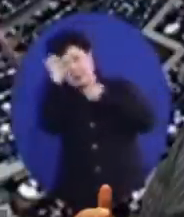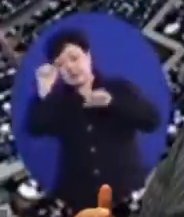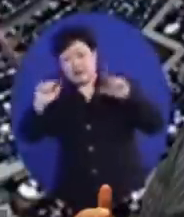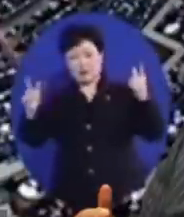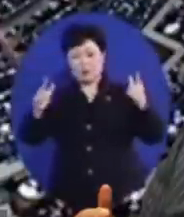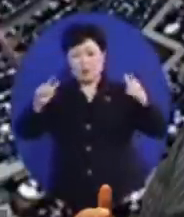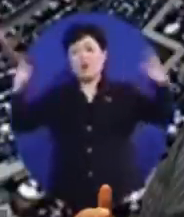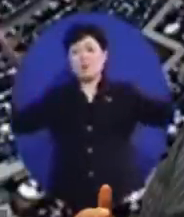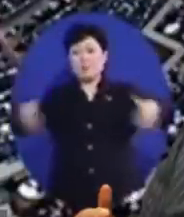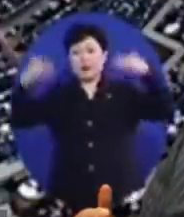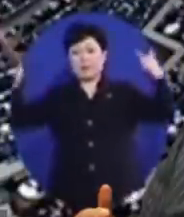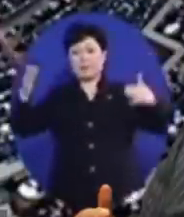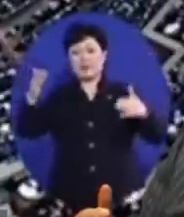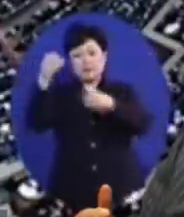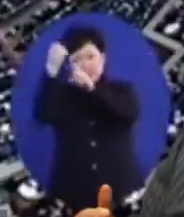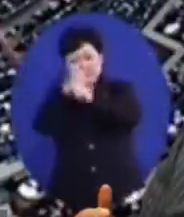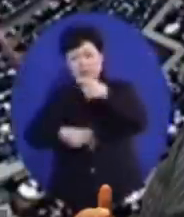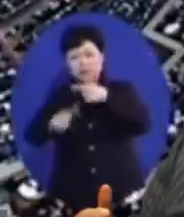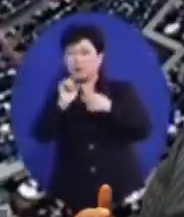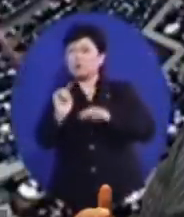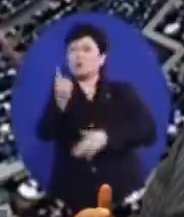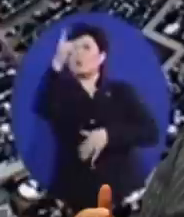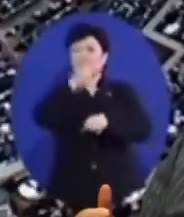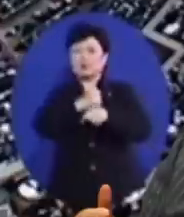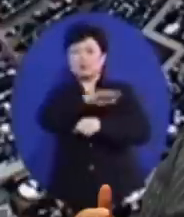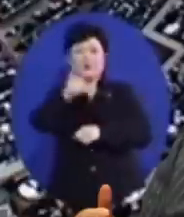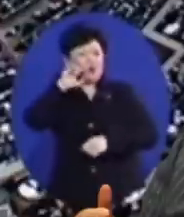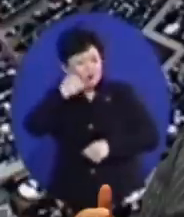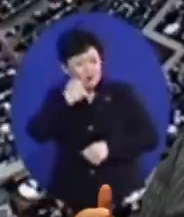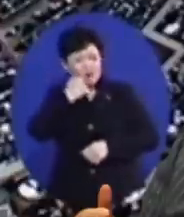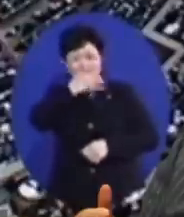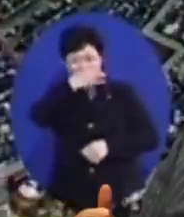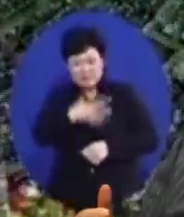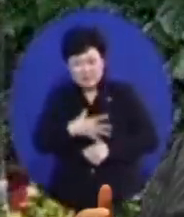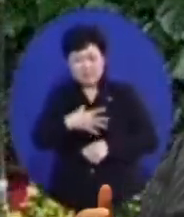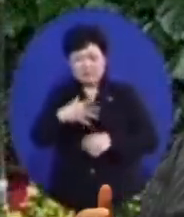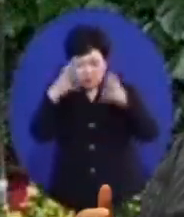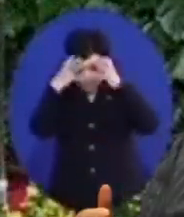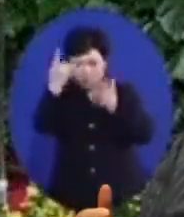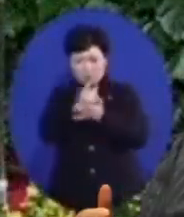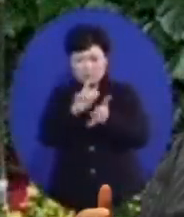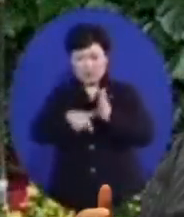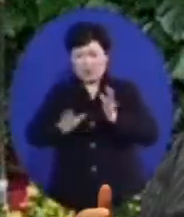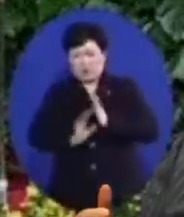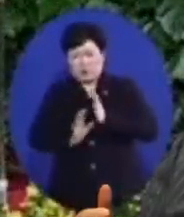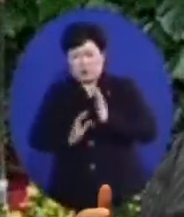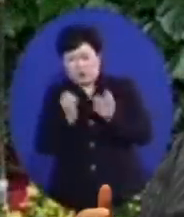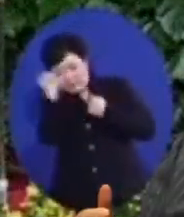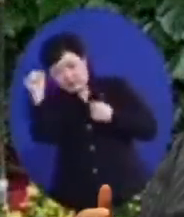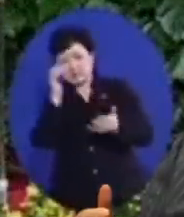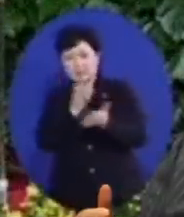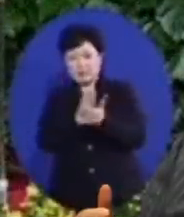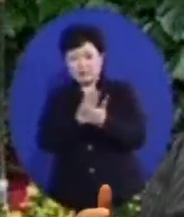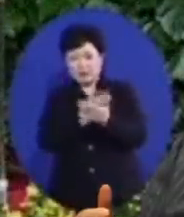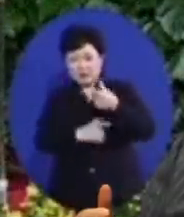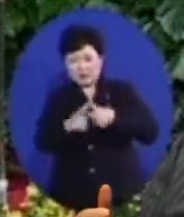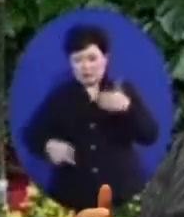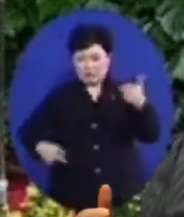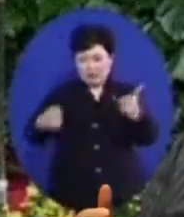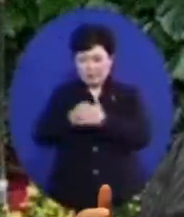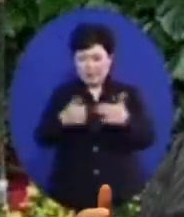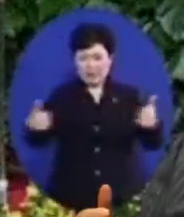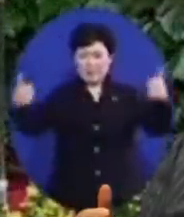더 높이 날아오릅니다. 이와 같이 우리도 어려움과 고난의 폭풍이 몰아올 때 두려워하여 피하지 말고 오히려 담대하게 맞설